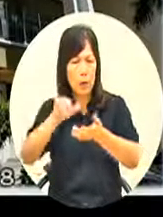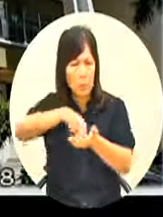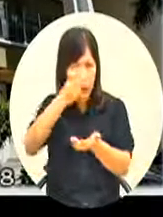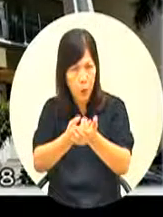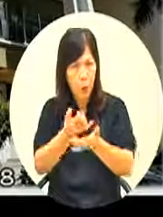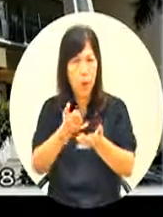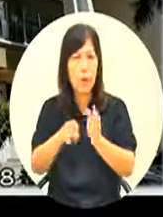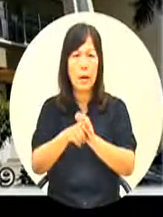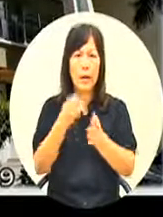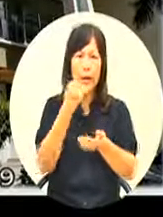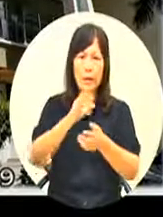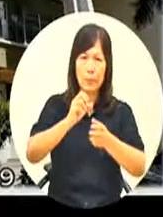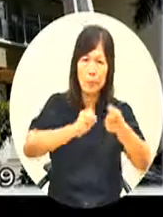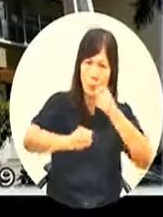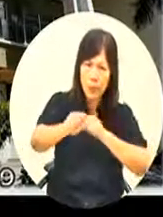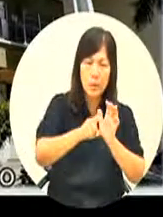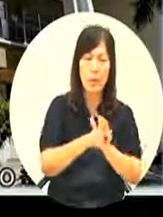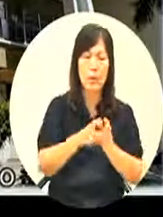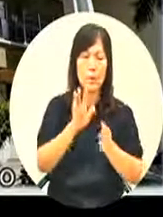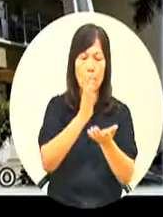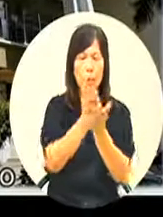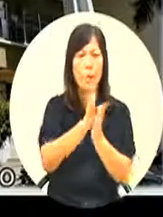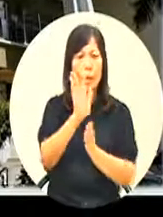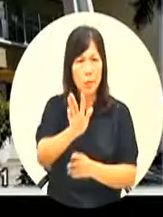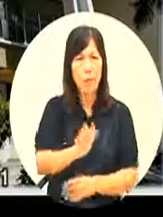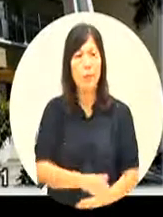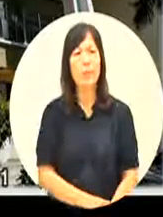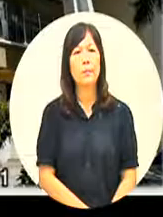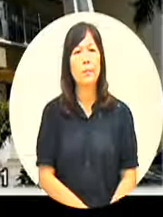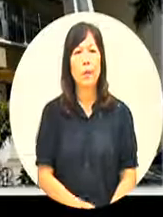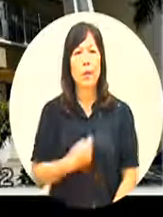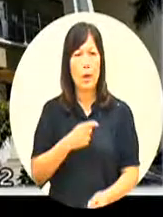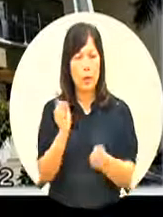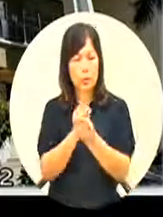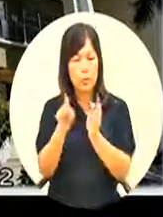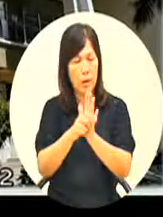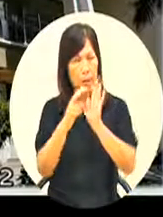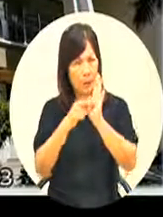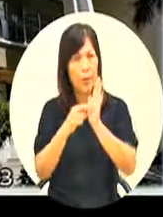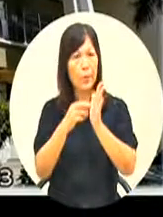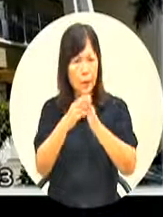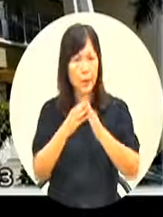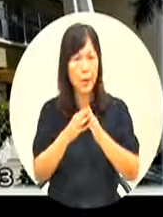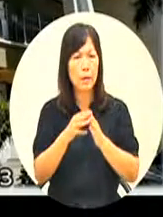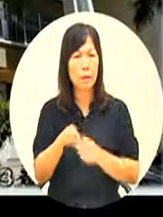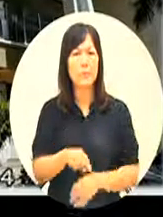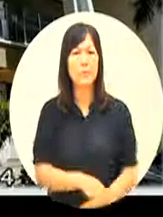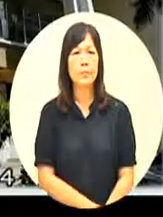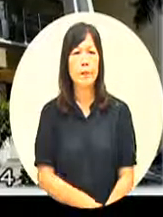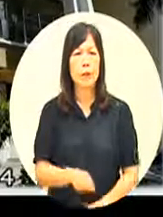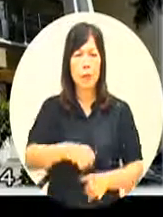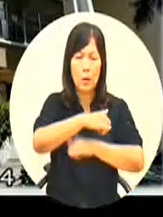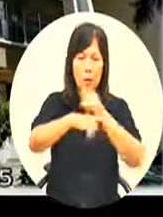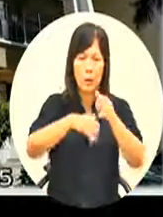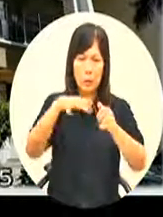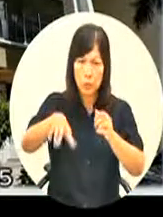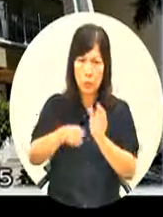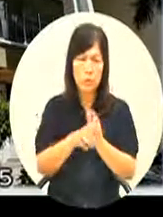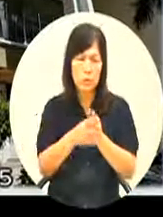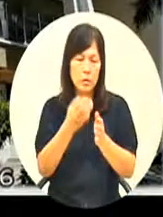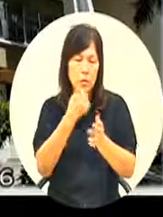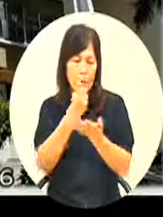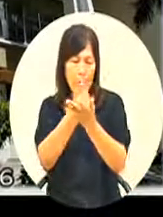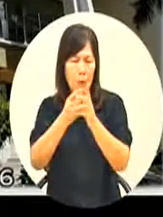手道馆。好，其实我要跟教育局长这边做一个说明。其实这个活动中心它使用率很